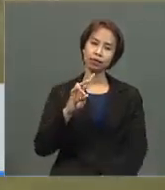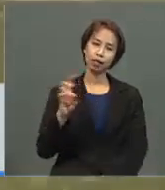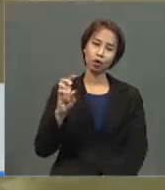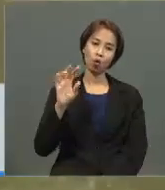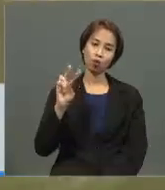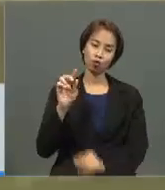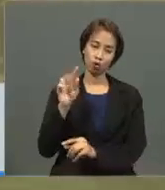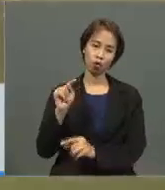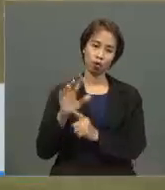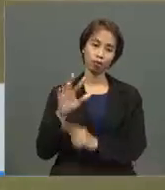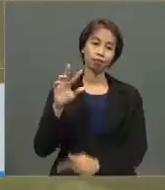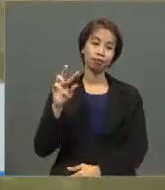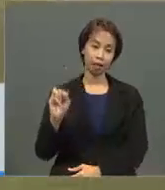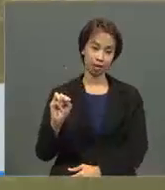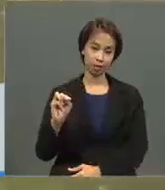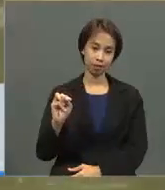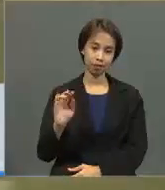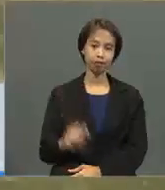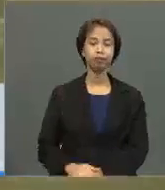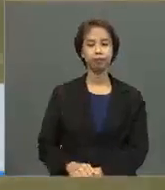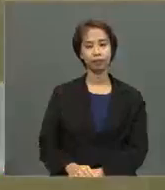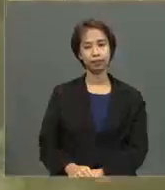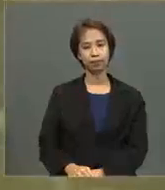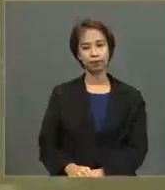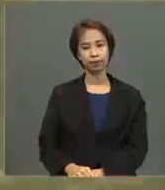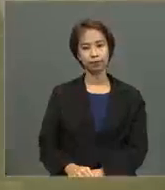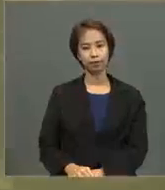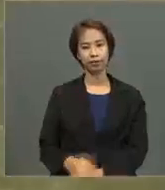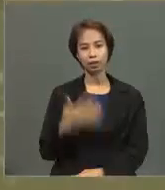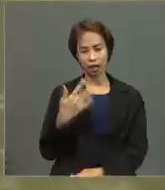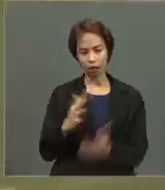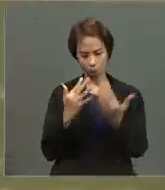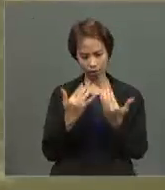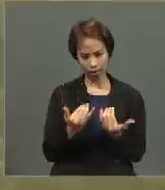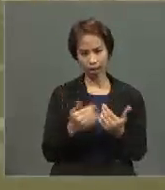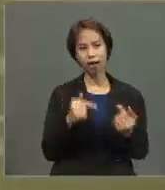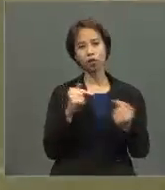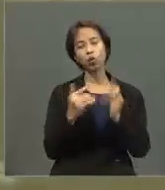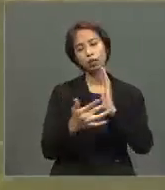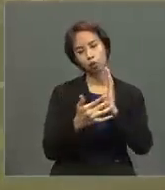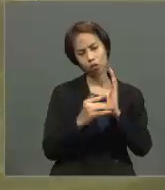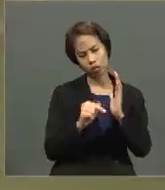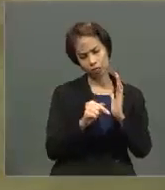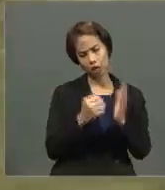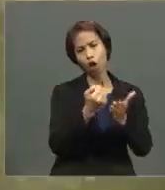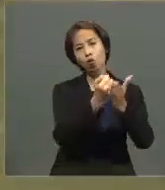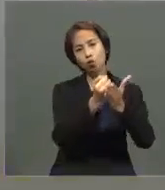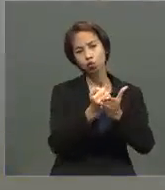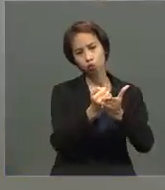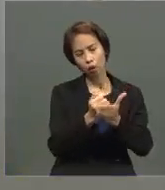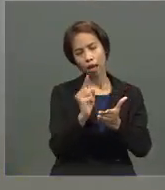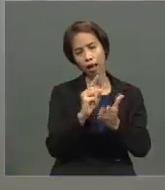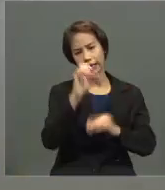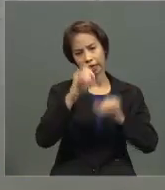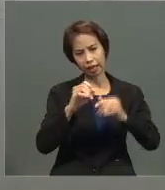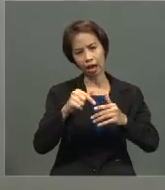702ตันหรือว่าประมาณกว่า42ล้านชิ้นนวัตกรรมดังกล่าวก็จะช่วยลดปัญหาขยะตกค้างในสิ่งแวดล้